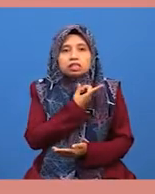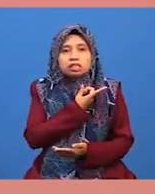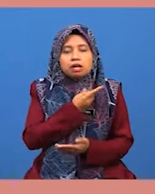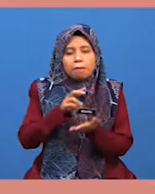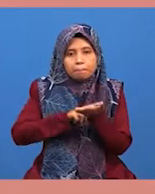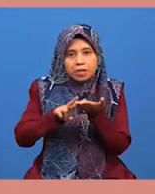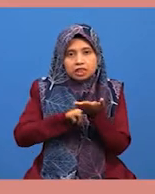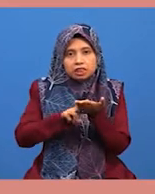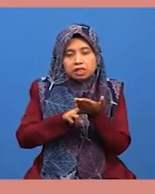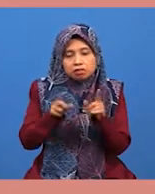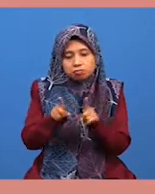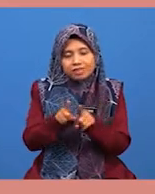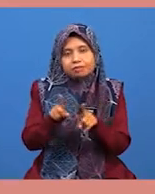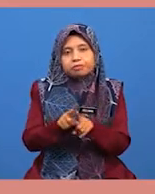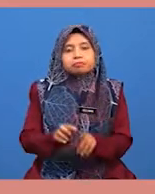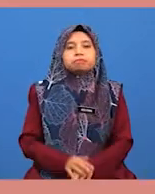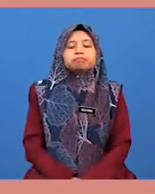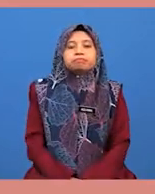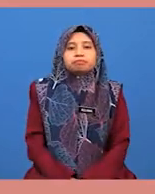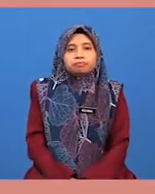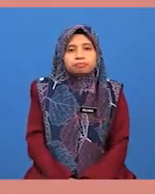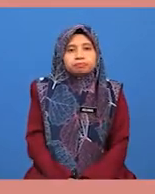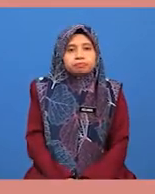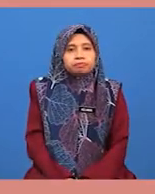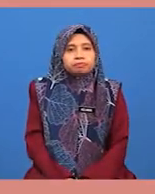kita membaca bersama-sama.